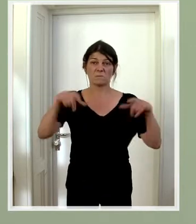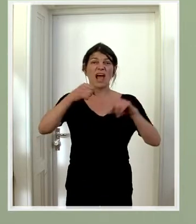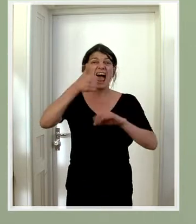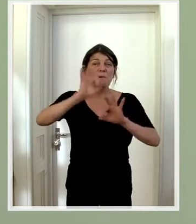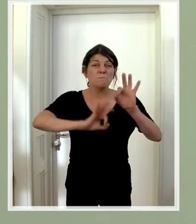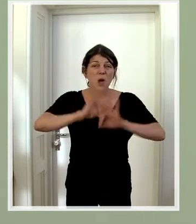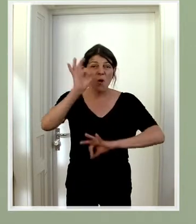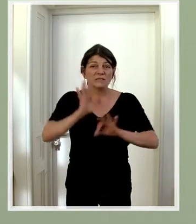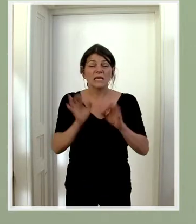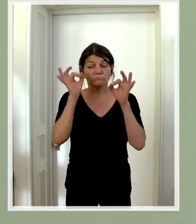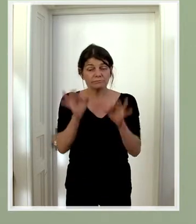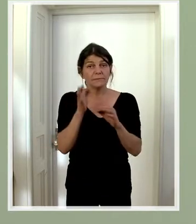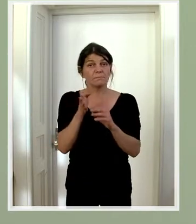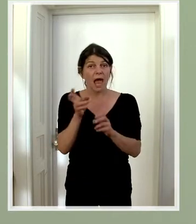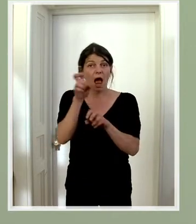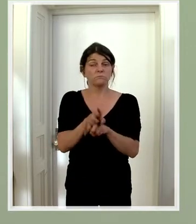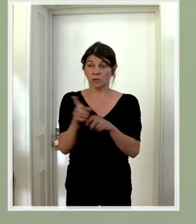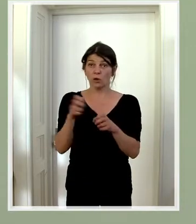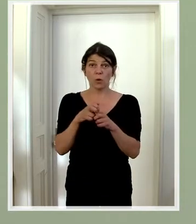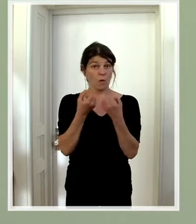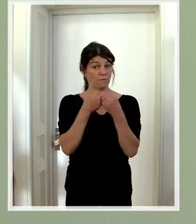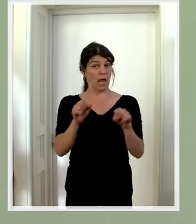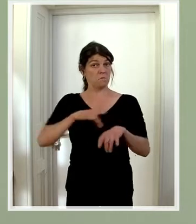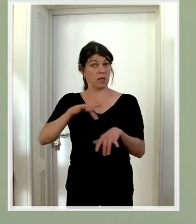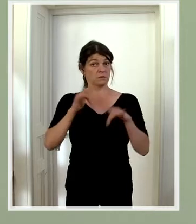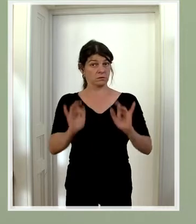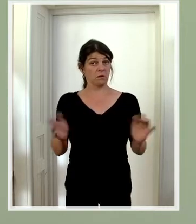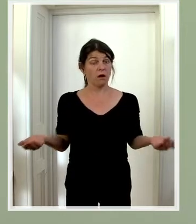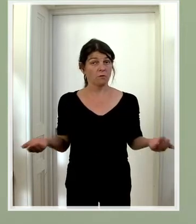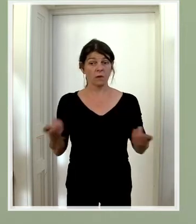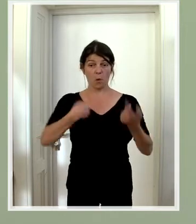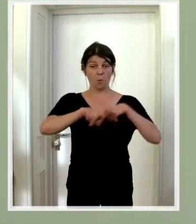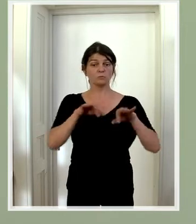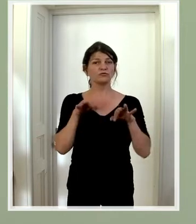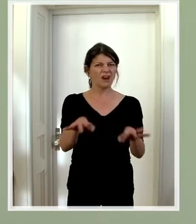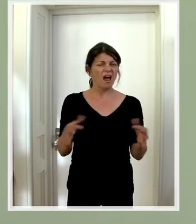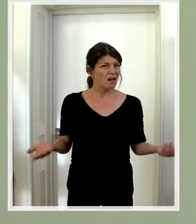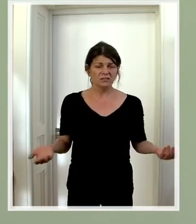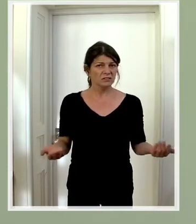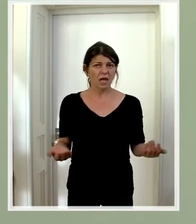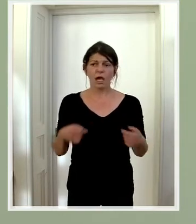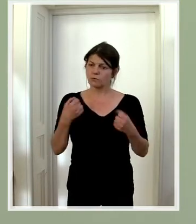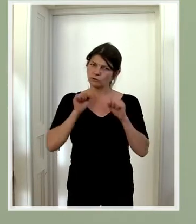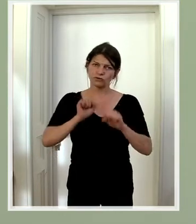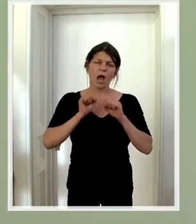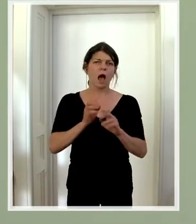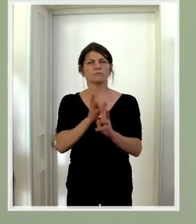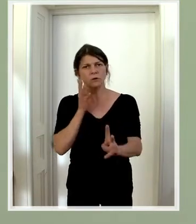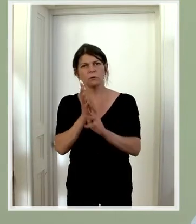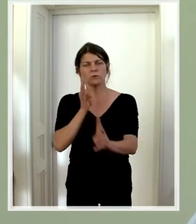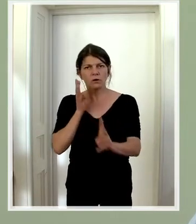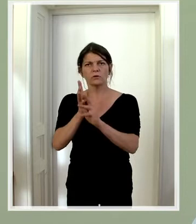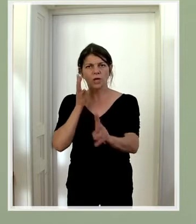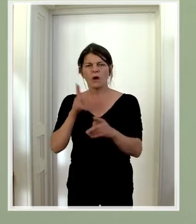1%. Die hat noch freie Kapazität. Hingegen die Straße gibt es regelmäßig Stau und